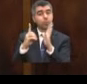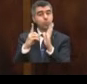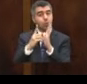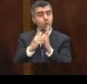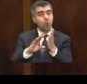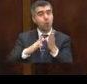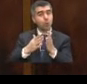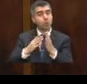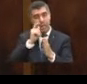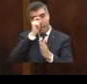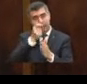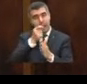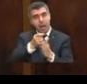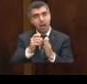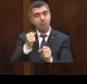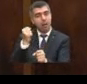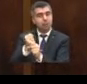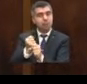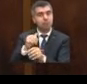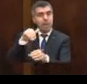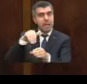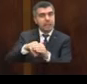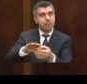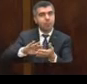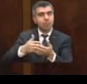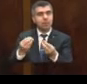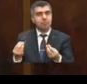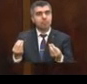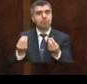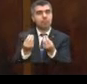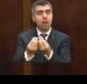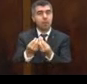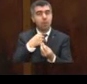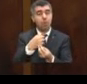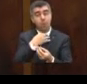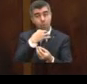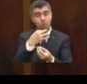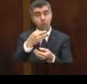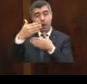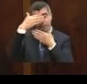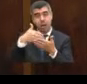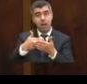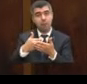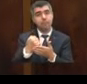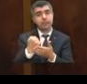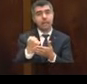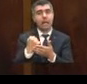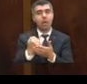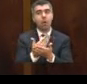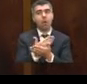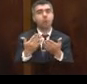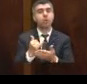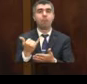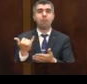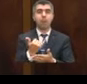بوظيفة الأحزاب السياسية ومختلف مؤسسات الوساطة. ونقول إن المغرب قوي بمؤسساته، ولن يقبل أي